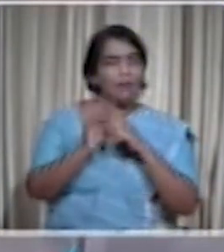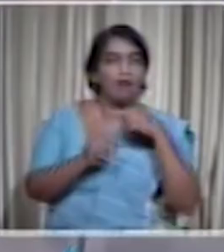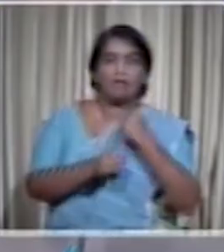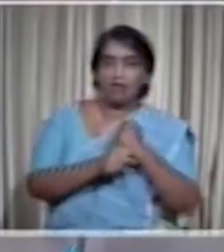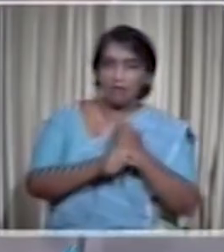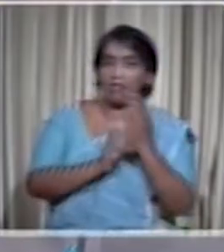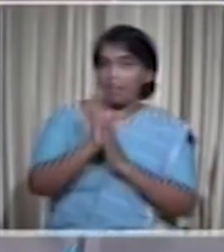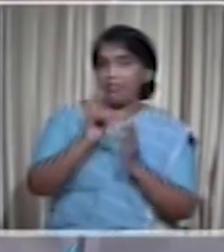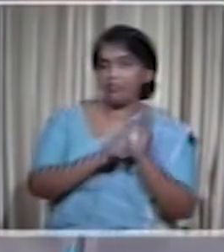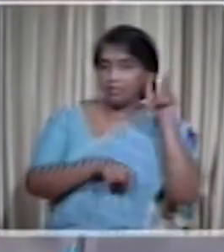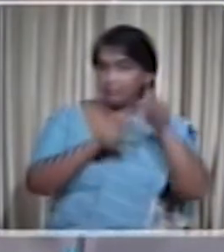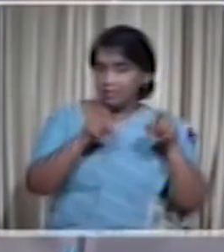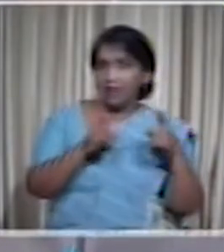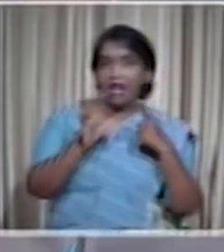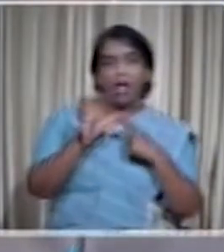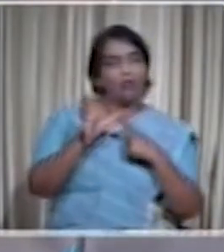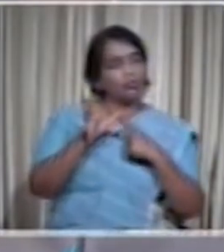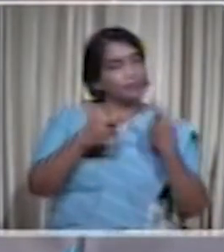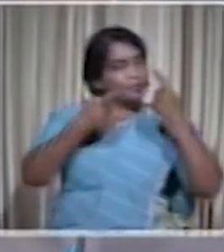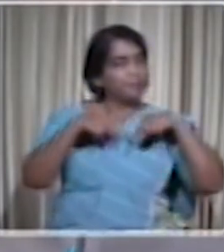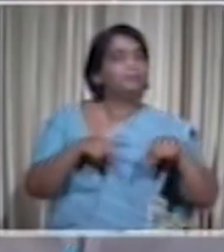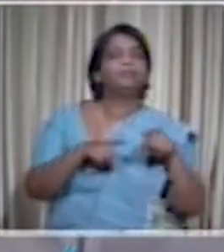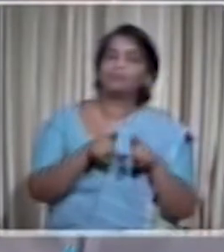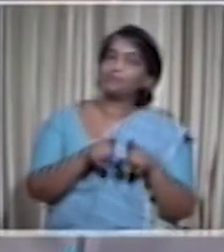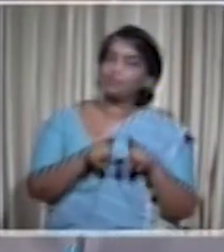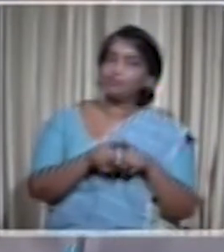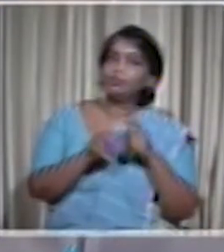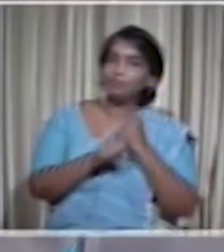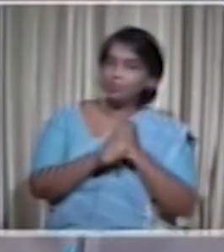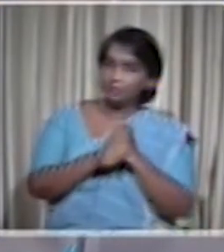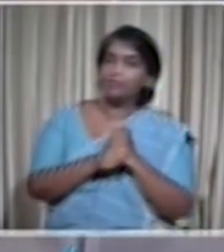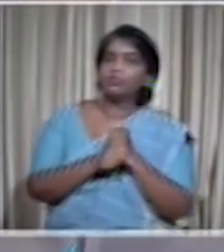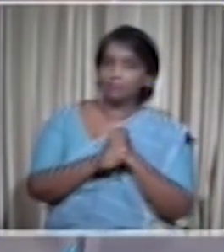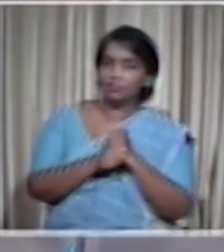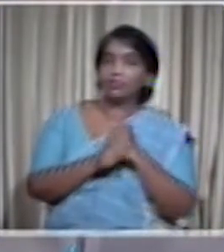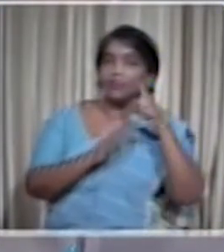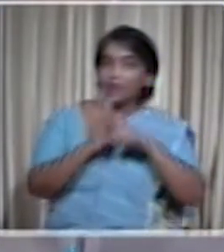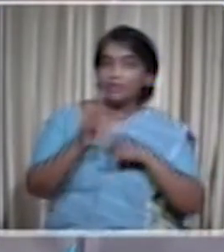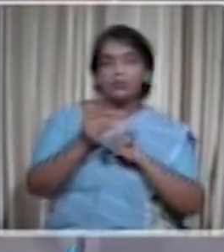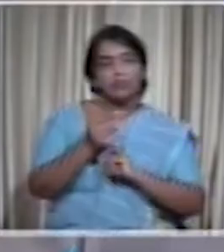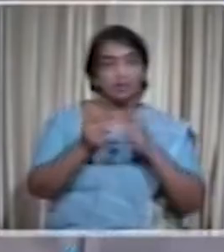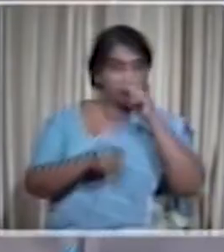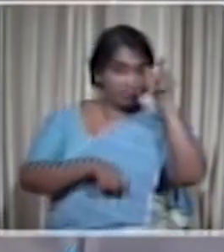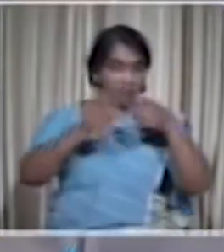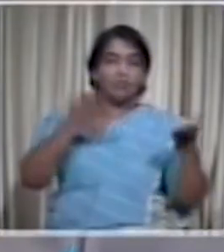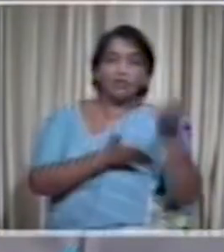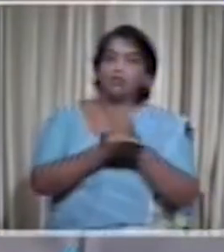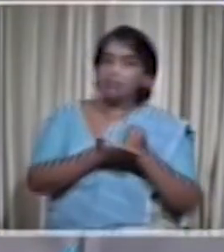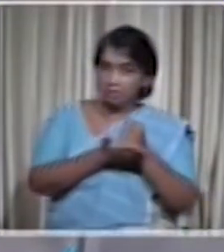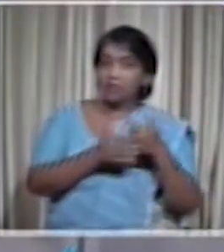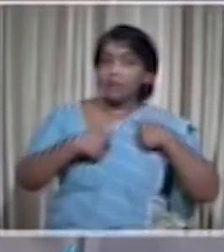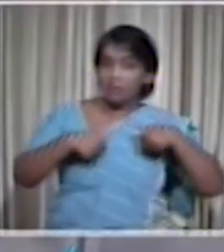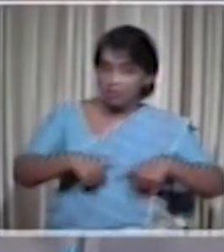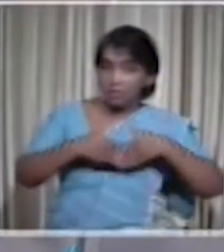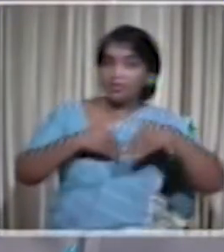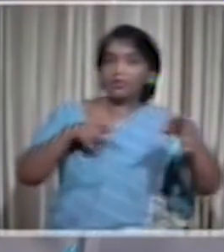වලේබඩ මන්ත්‍රීතුමත් ඒඑල්ඒ මතාවුල්ලා මන්ත්‍රීතුමත් ඒ වගේම ගයාසාන් මන්ත්‍රීතුමත් ජයන්ත සමරවීර මන්ත්‍රීතුමත් යන අපි සියලු දෙනාම මෙතෙක්